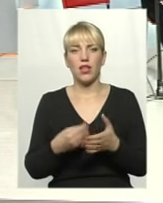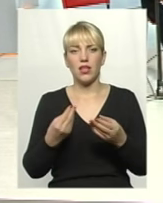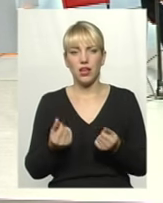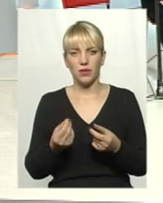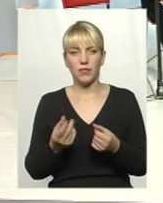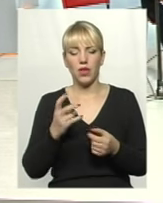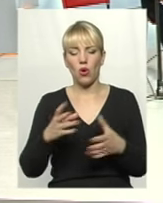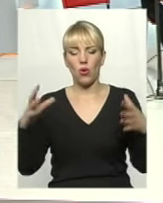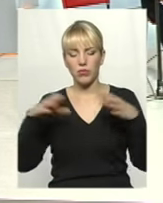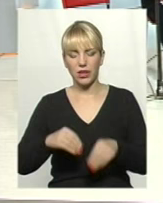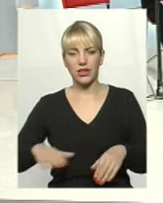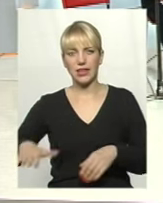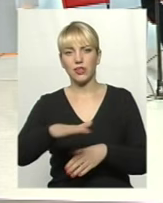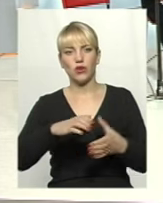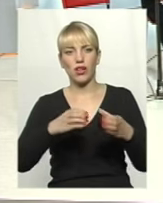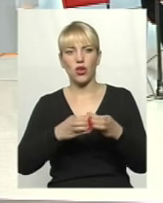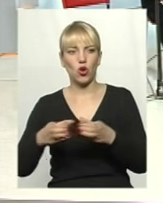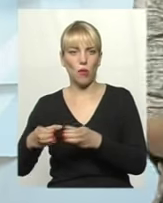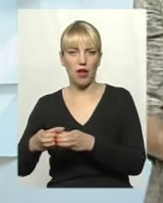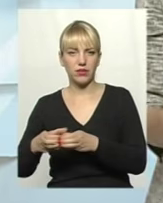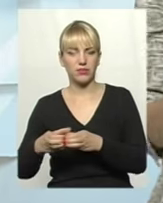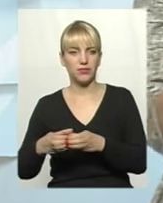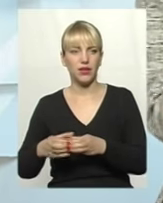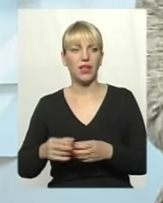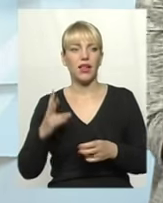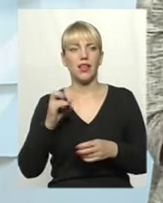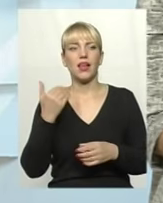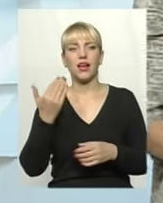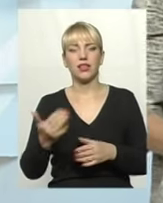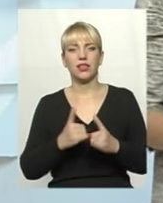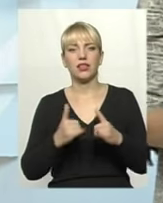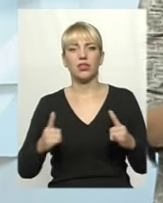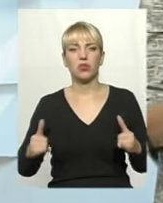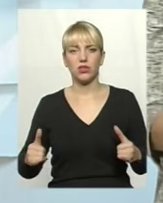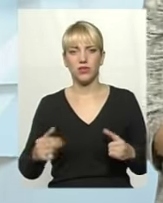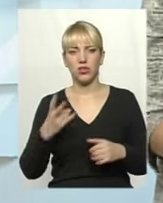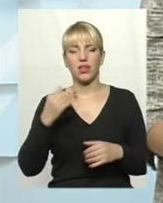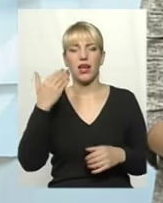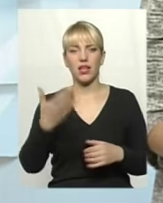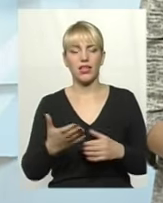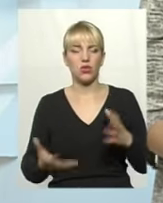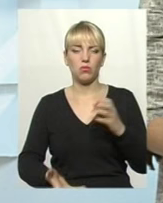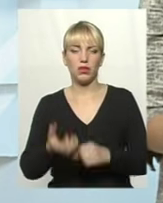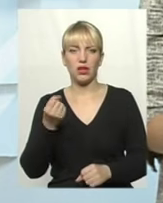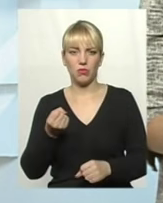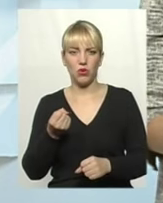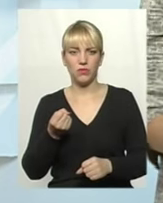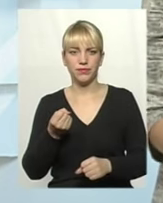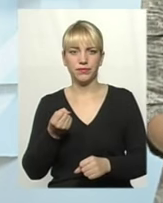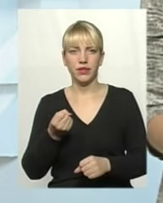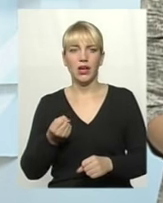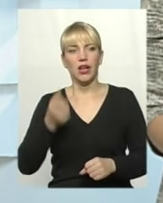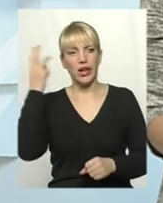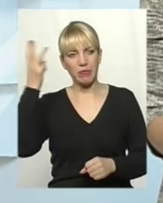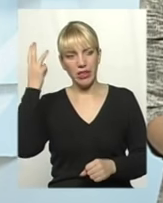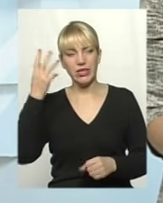власне об'єднаних територіальних громад, що на їхній розвиток, на їхню підтримку,